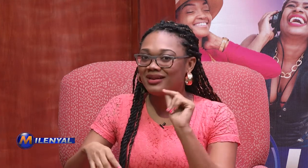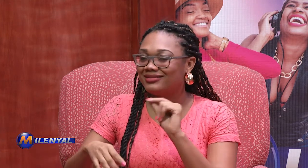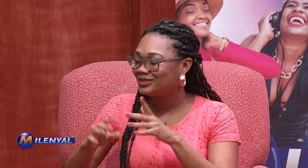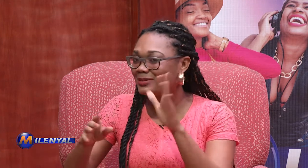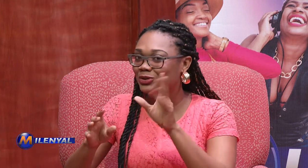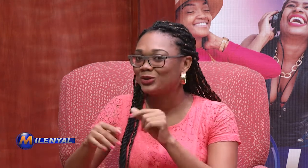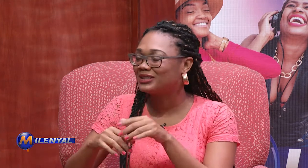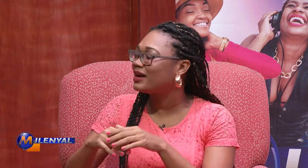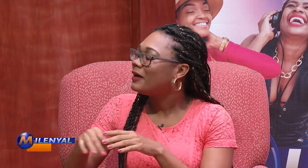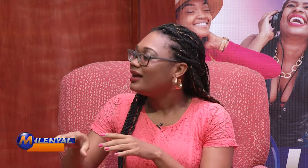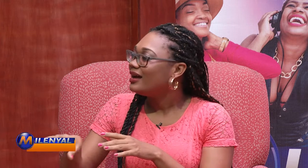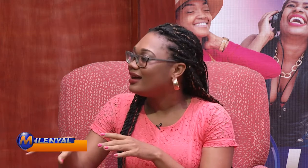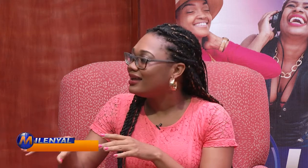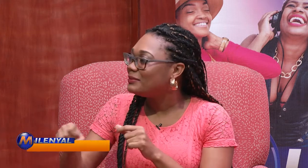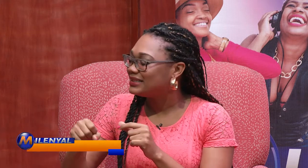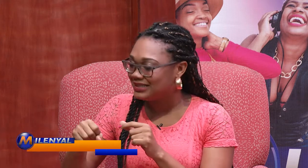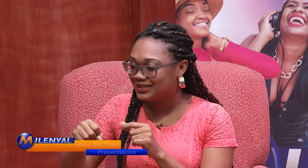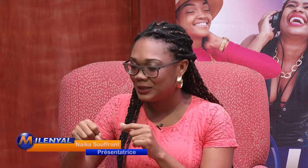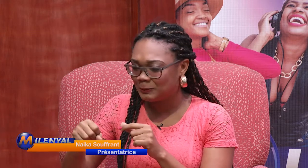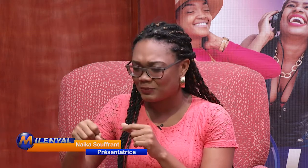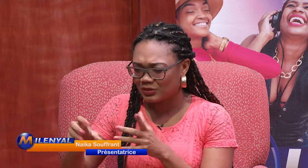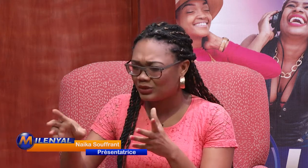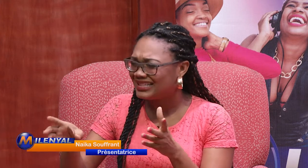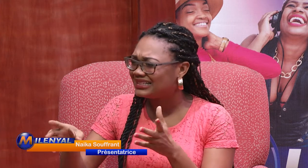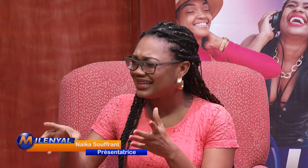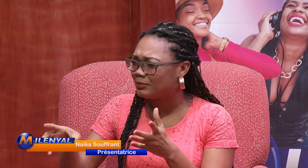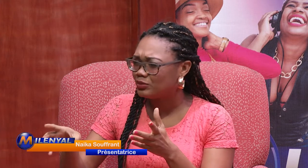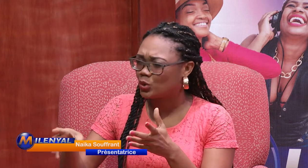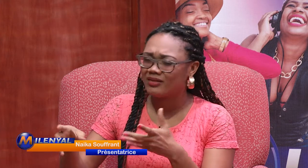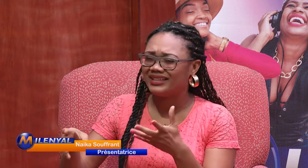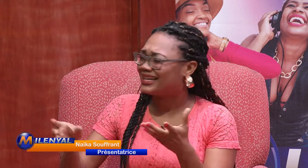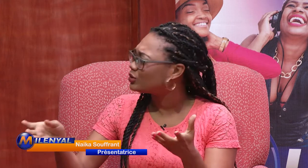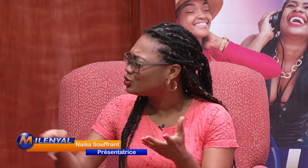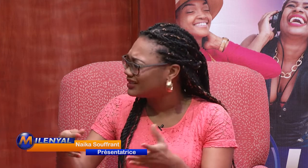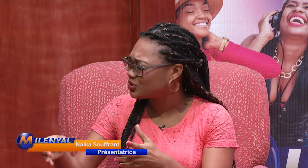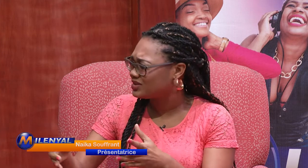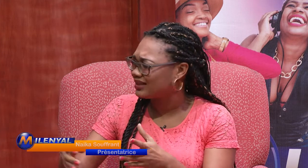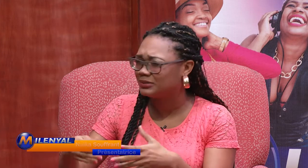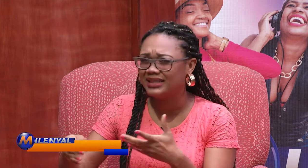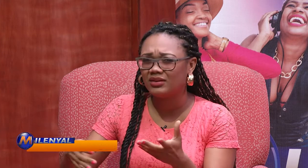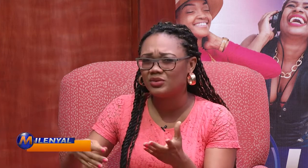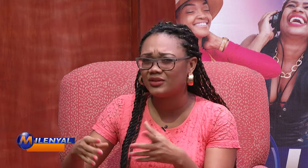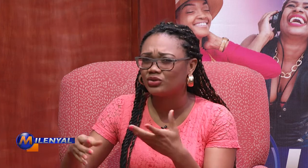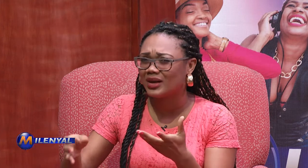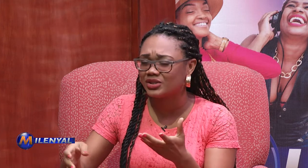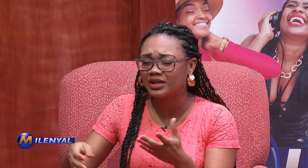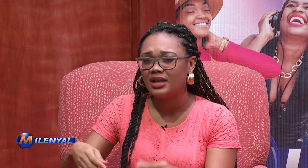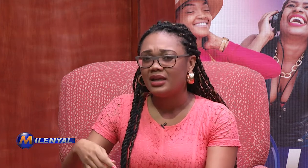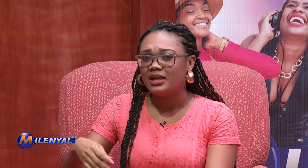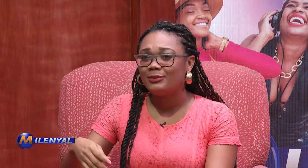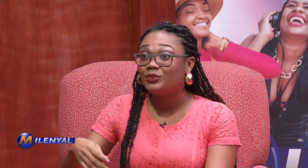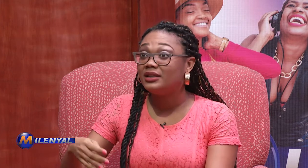Salut, ma. J'espère que tu ne regardes pas. Elle m'a dit... on était rentrés, je crois, vers les 4h du matin, parce que ça a terminé aux environs